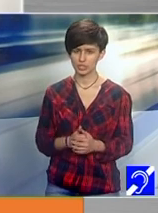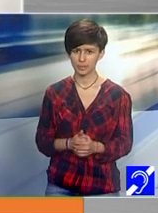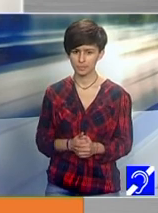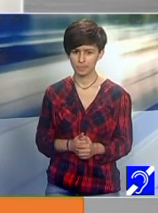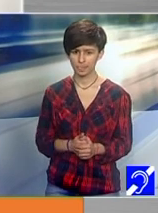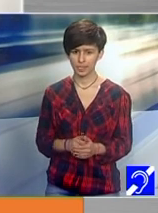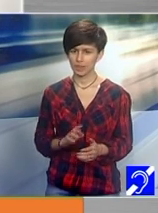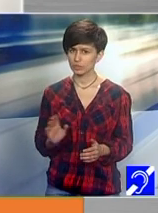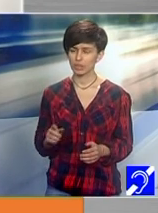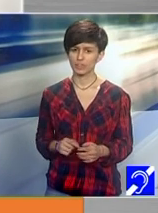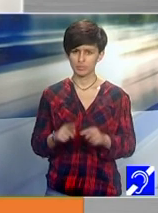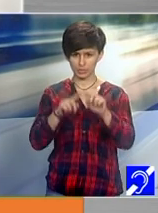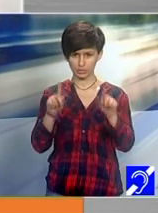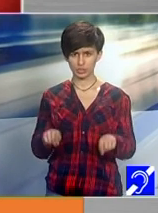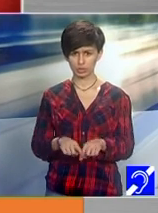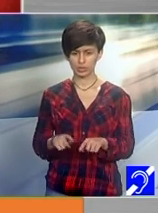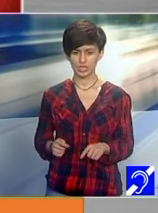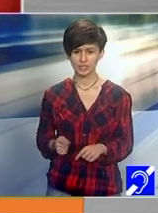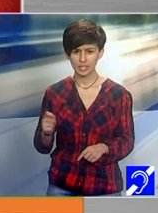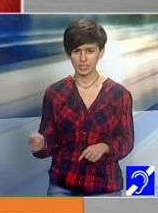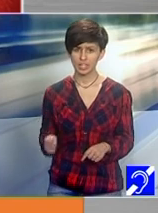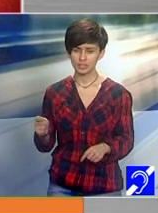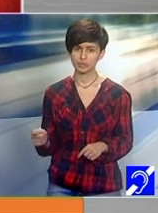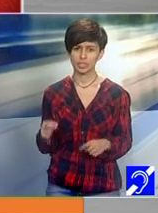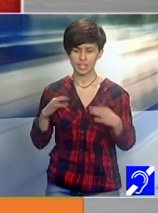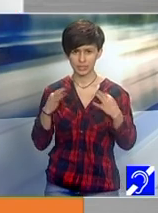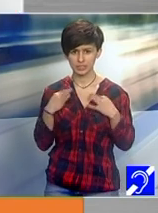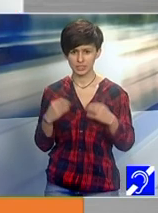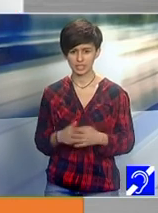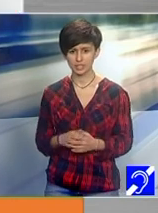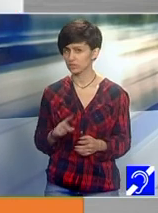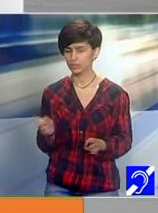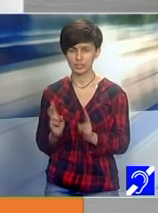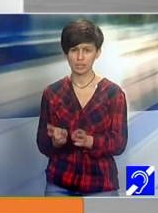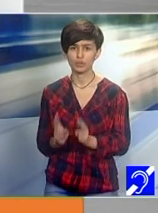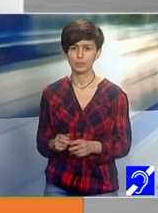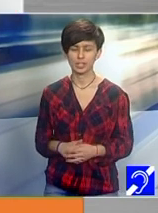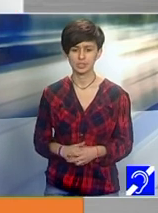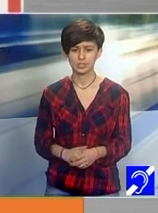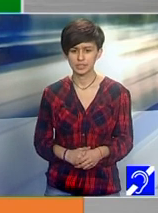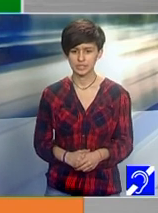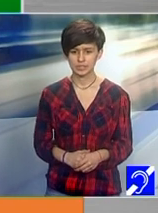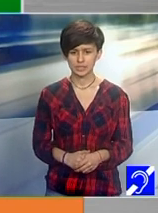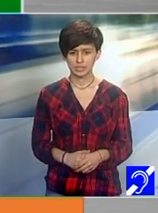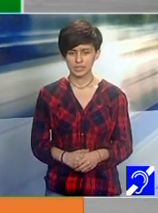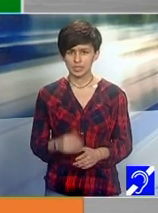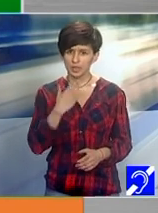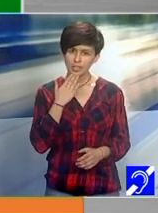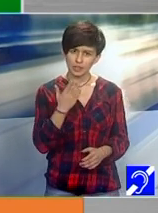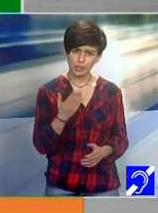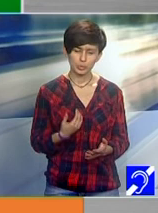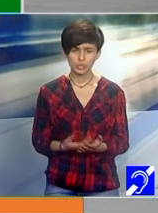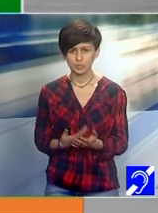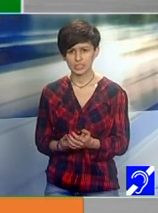contract de asigurare de sănătate, ceea ce este perfect, adică complet anormal. Așa este. Vă mulțumesc foarte mult